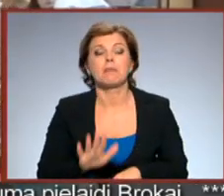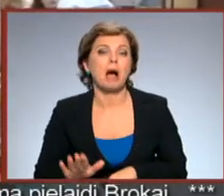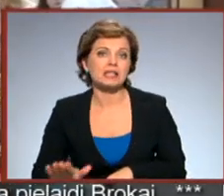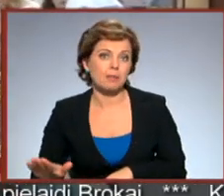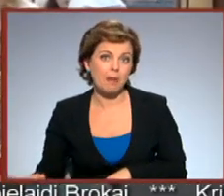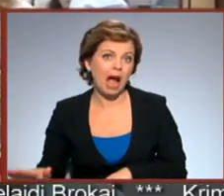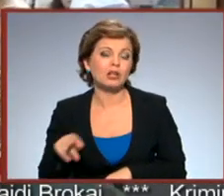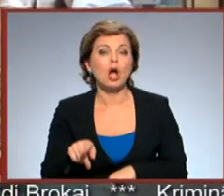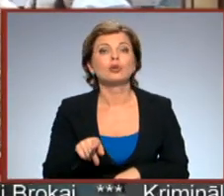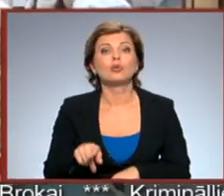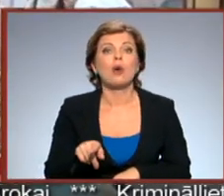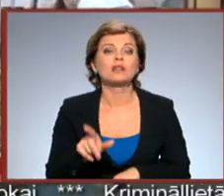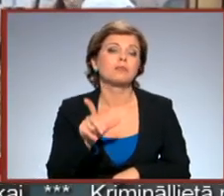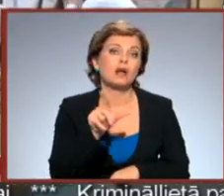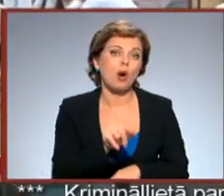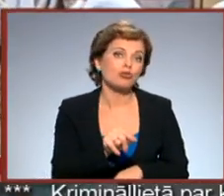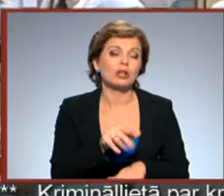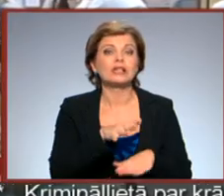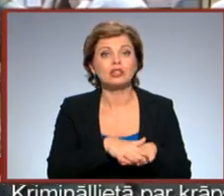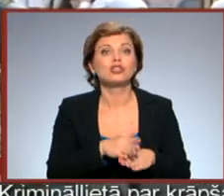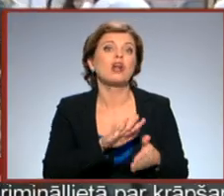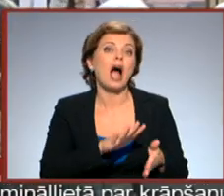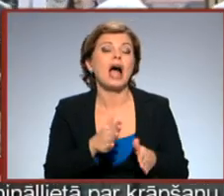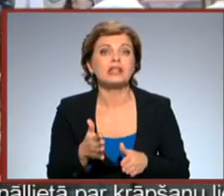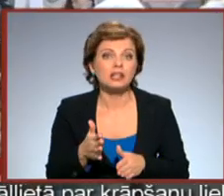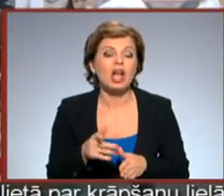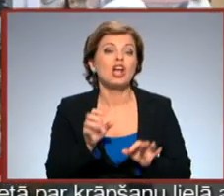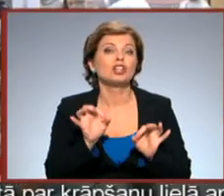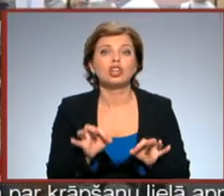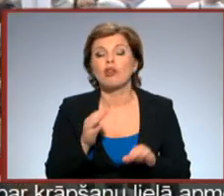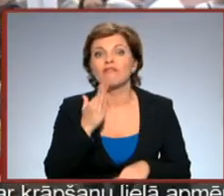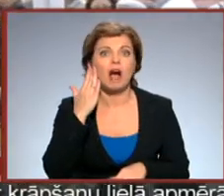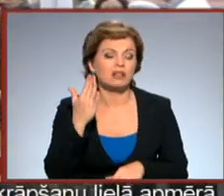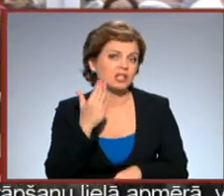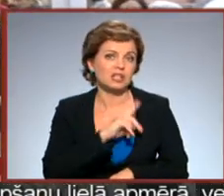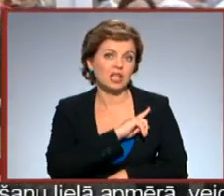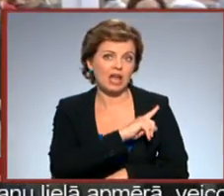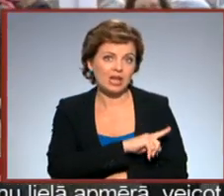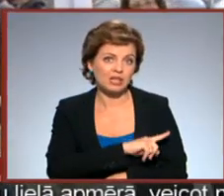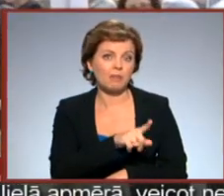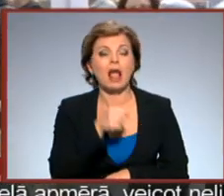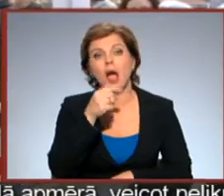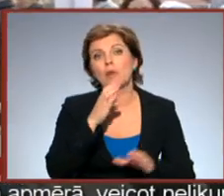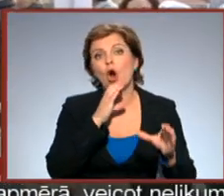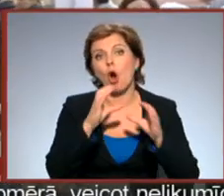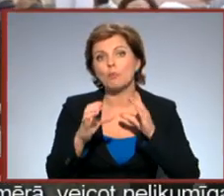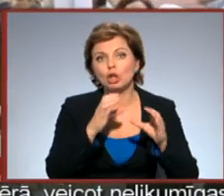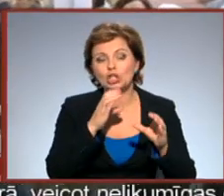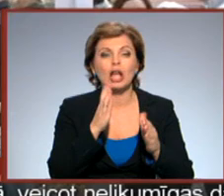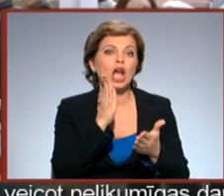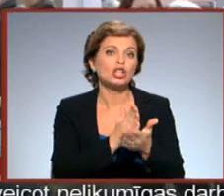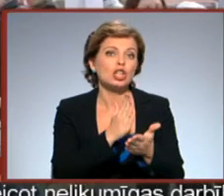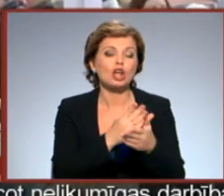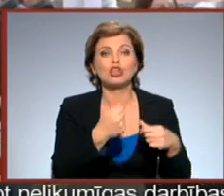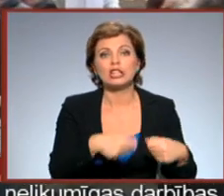tad ar to izbraukāšanu tirdziņiem tad ir kā ir, un līdz ar to šī ir tā tiešām fantastiska iespēja komunicēt un patiešo